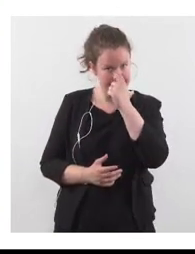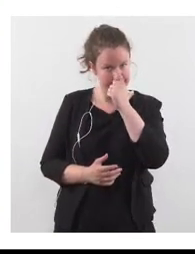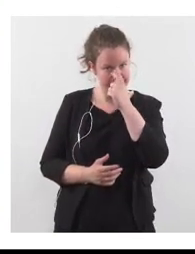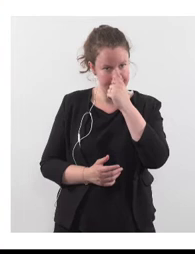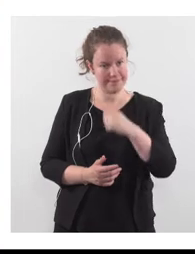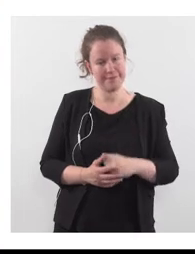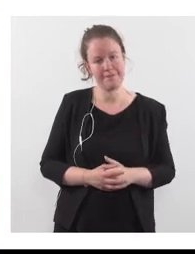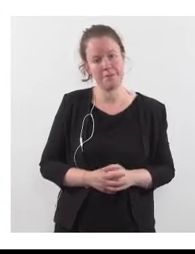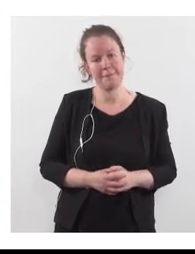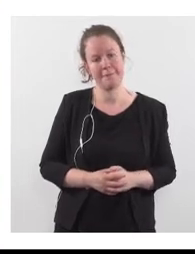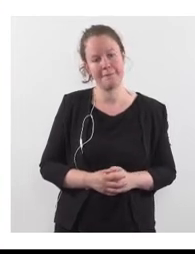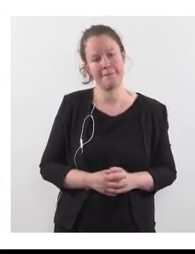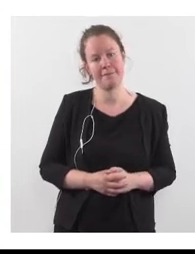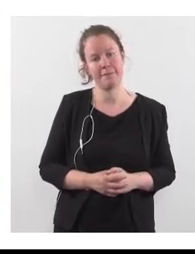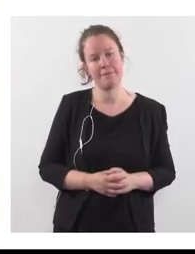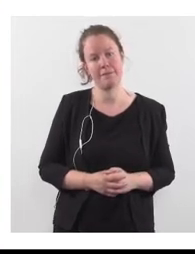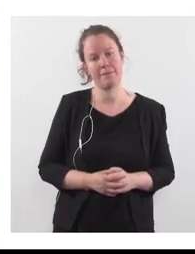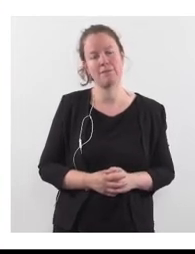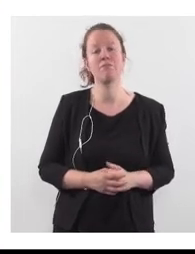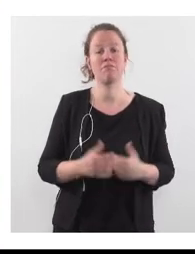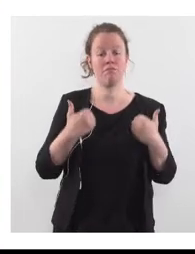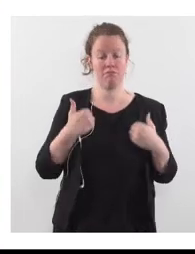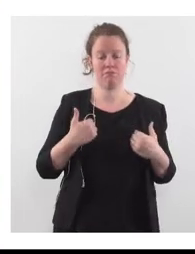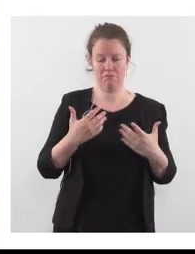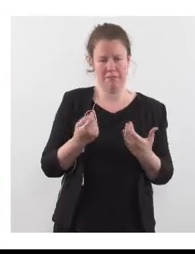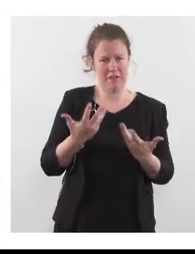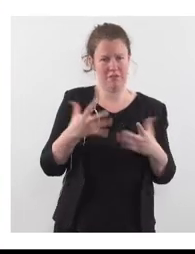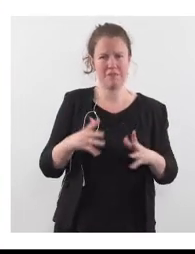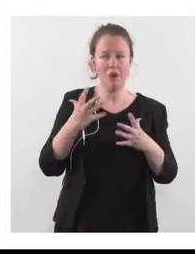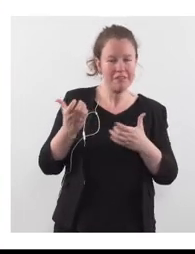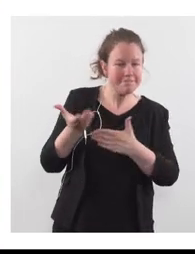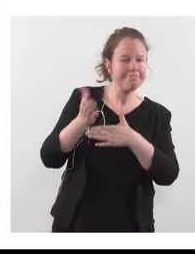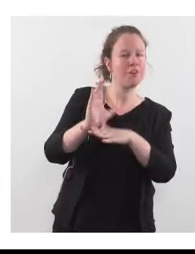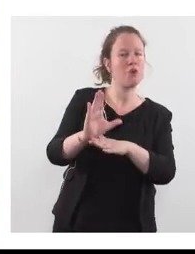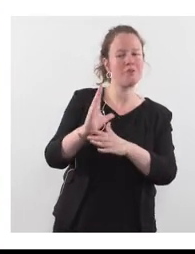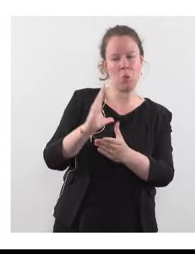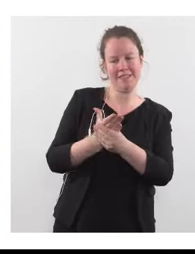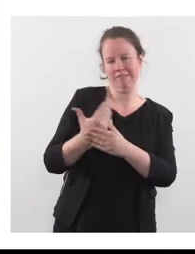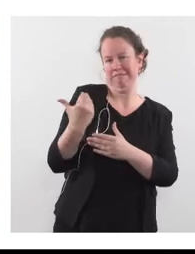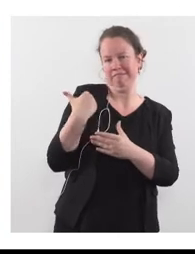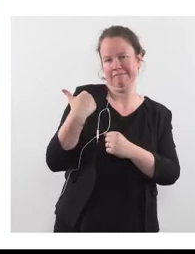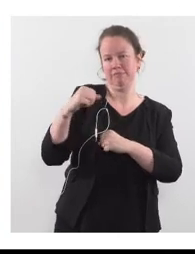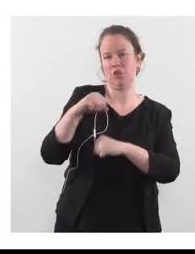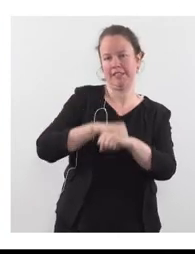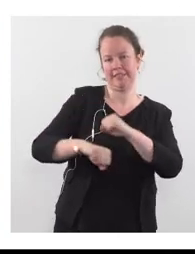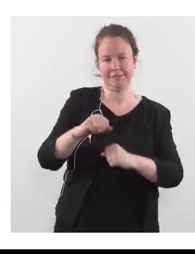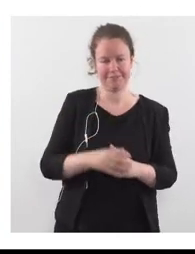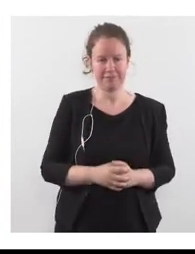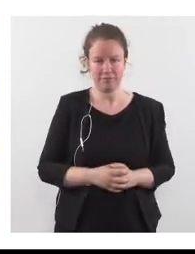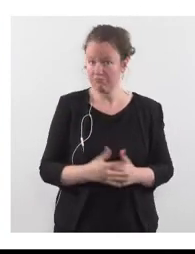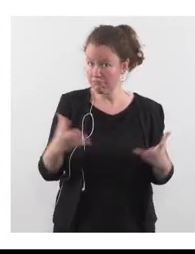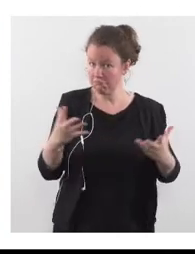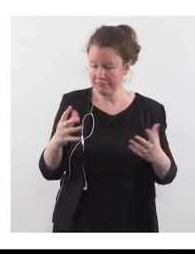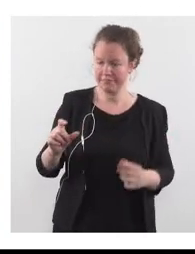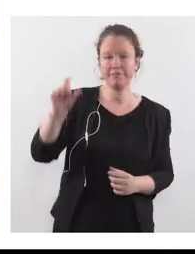de l'un des dossiers que nous avons traité au Défenseur des droits. Assez récemment. Cela concerne un homme qui dénonçait des propos racistes